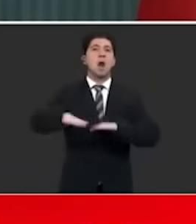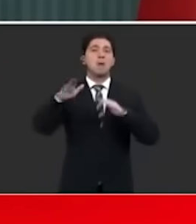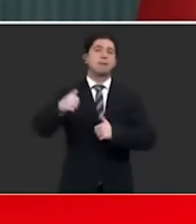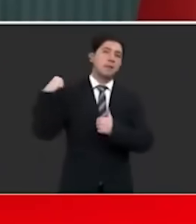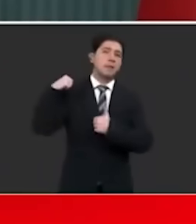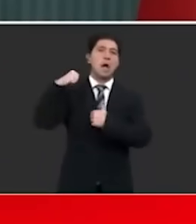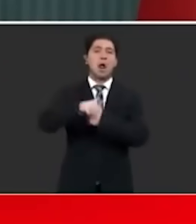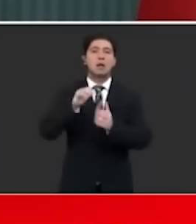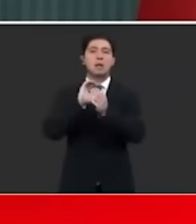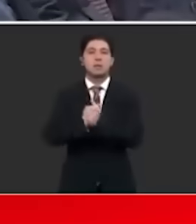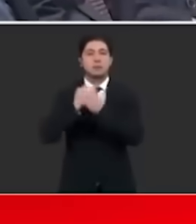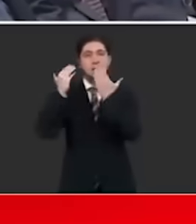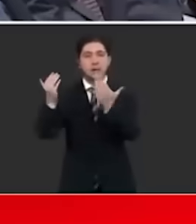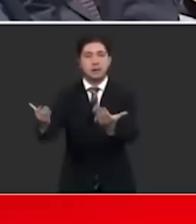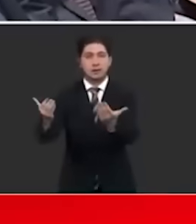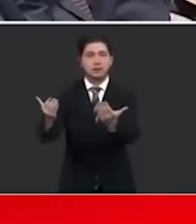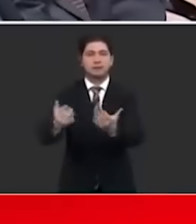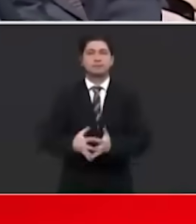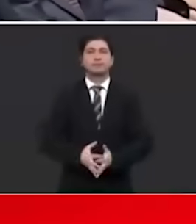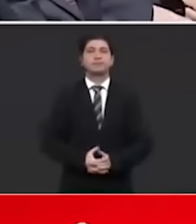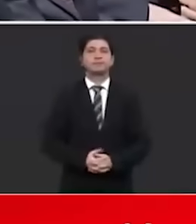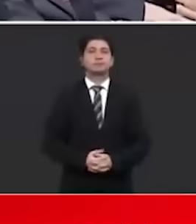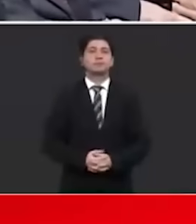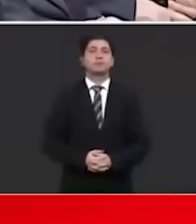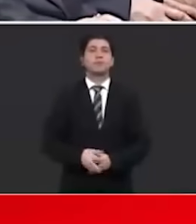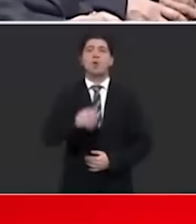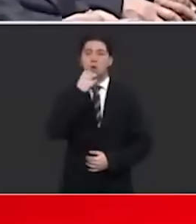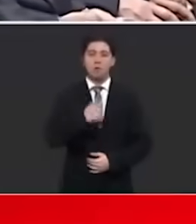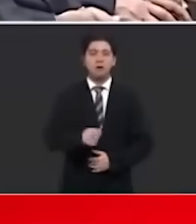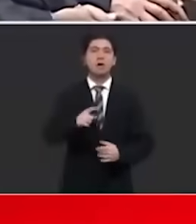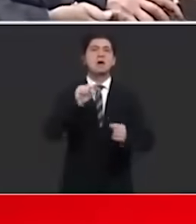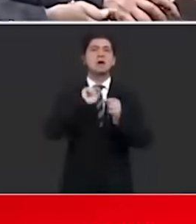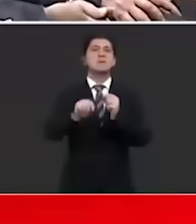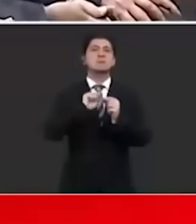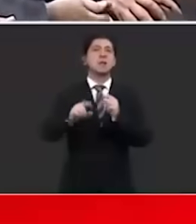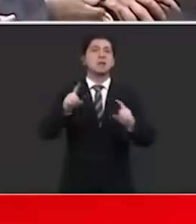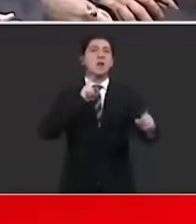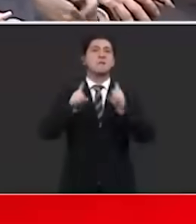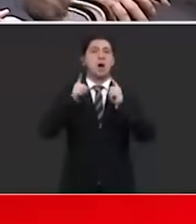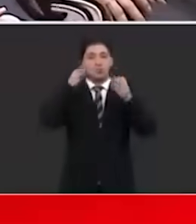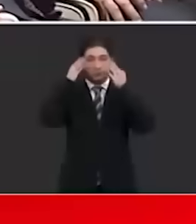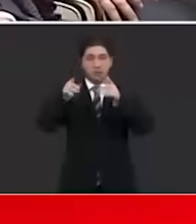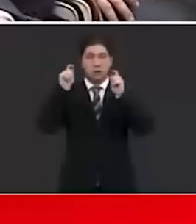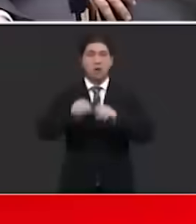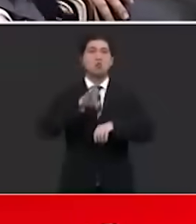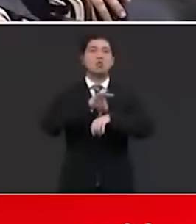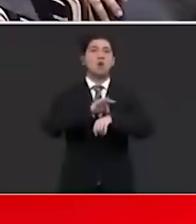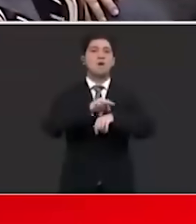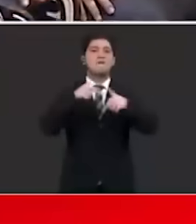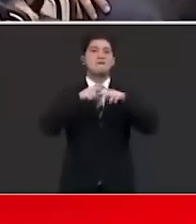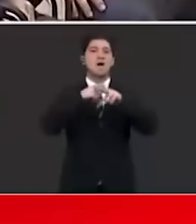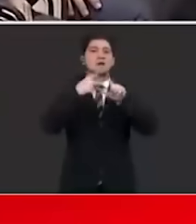tekrar tebrik ediyorum. Ömrünü Kıbrıs davasına vakfeden Doktor Fazıl